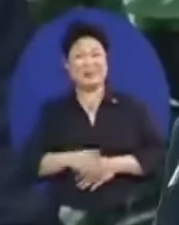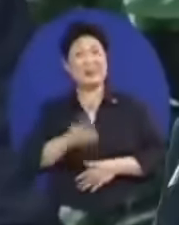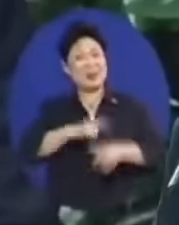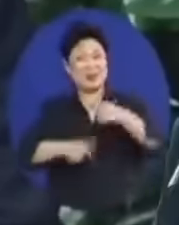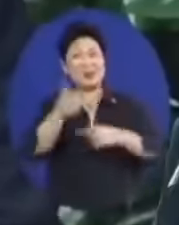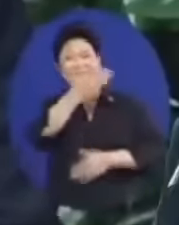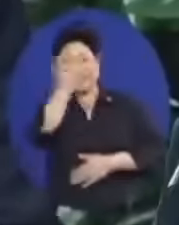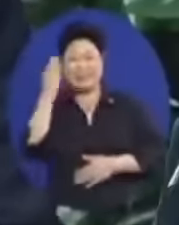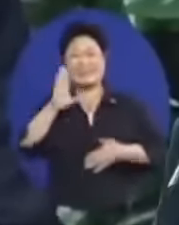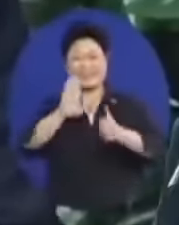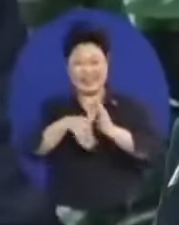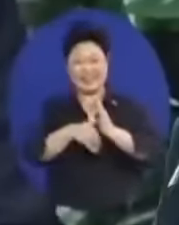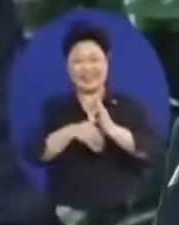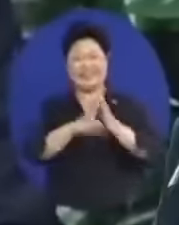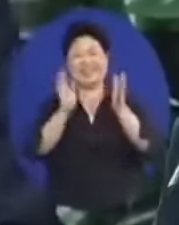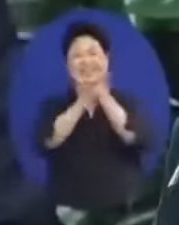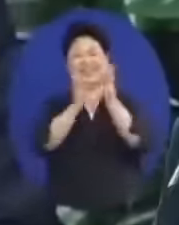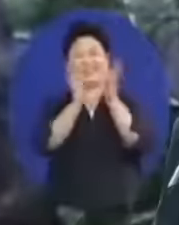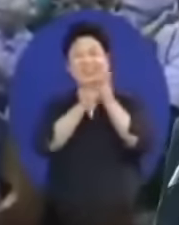더 젊을 때